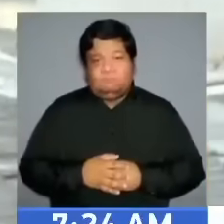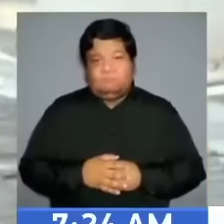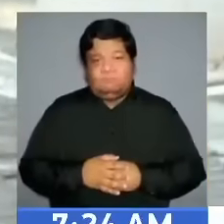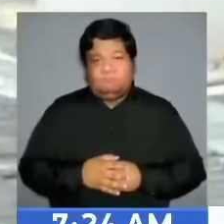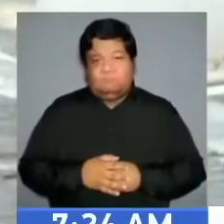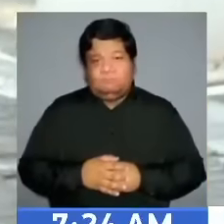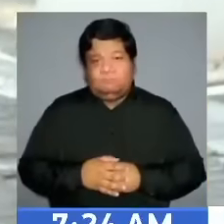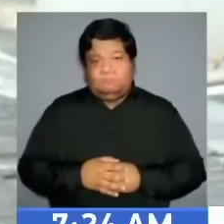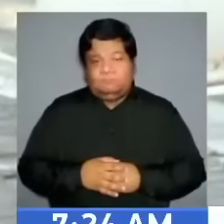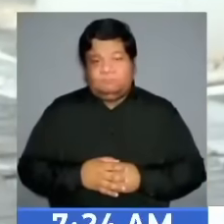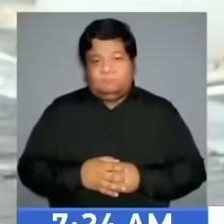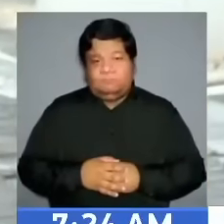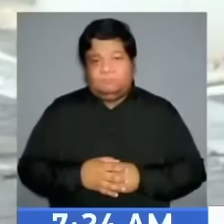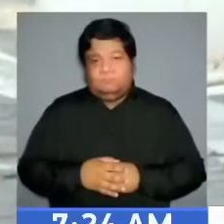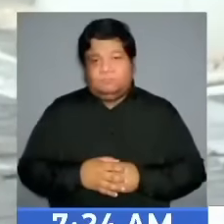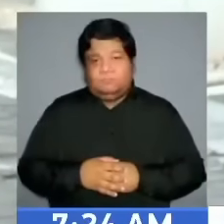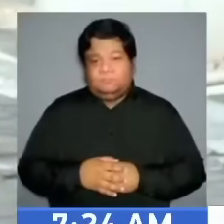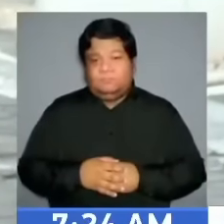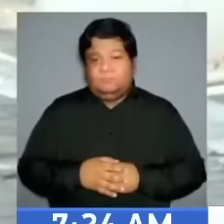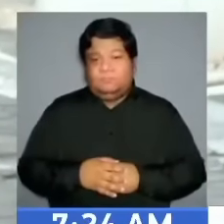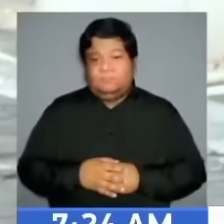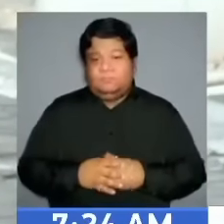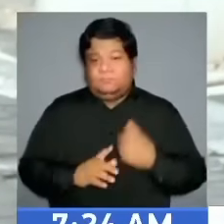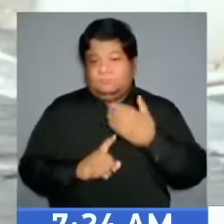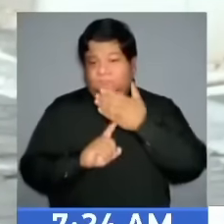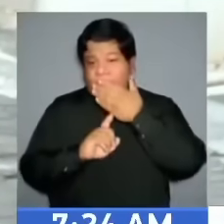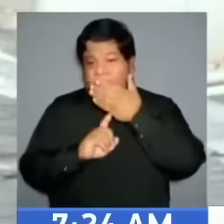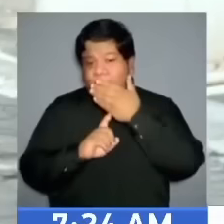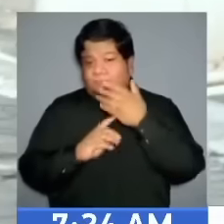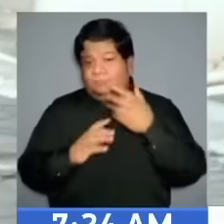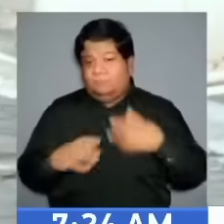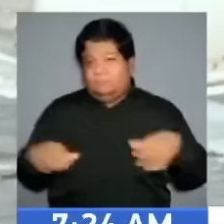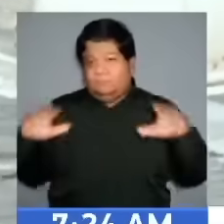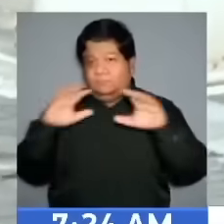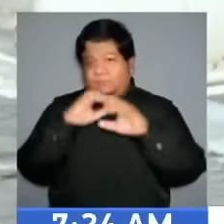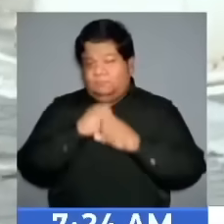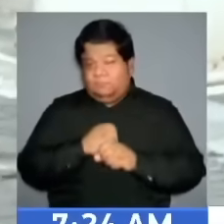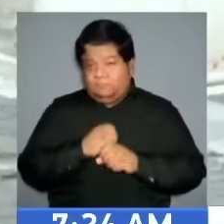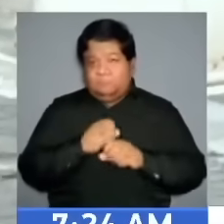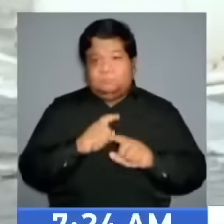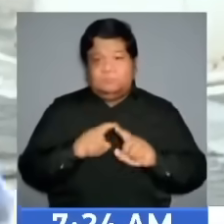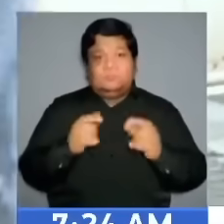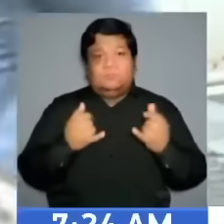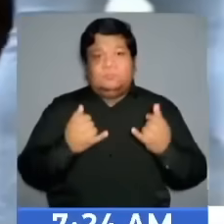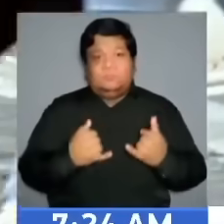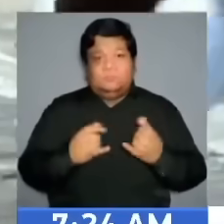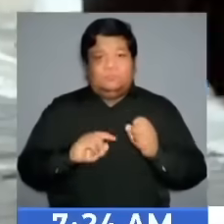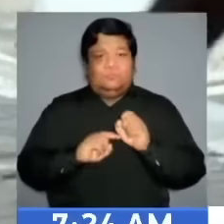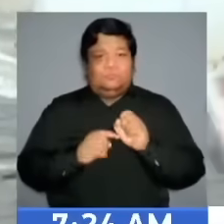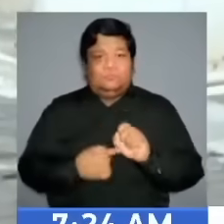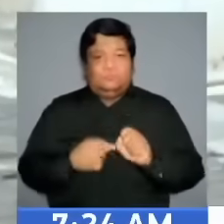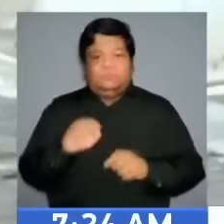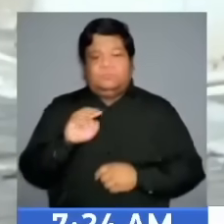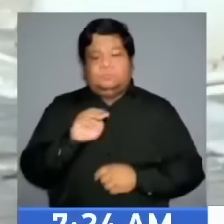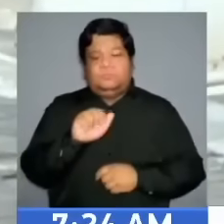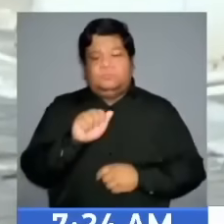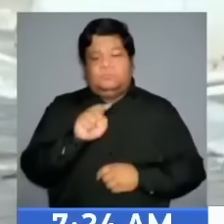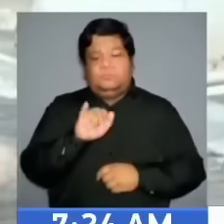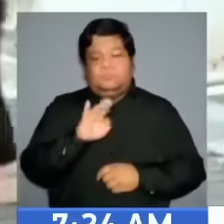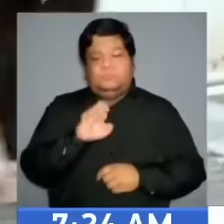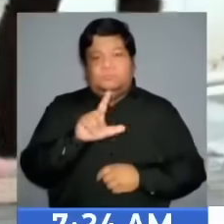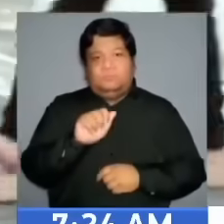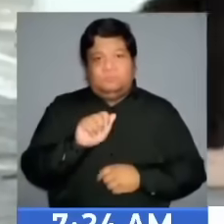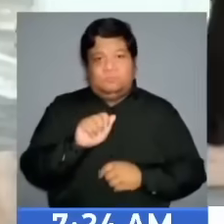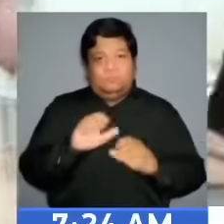Igan, yung pagtatapos ng strike ng grupong Piston nang siya namang simula ng tigil pasada ng grupo naman na Manibela. Samantala, dito sa Mendiola, wala pa